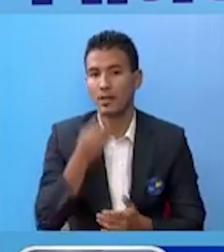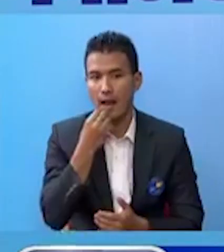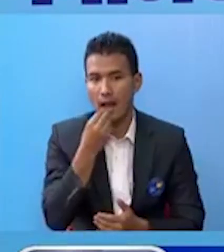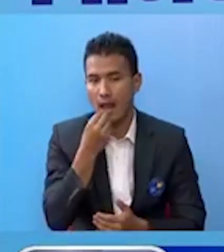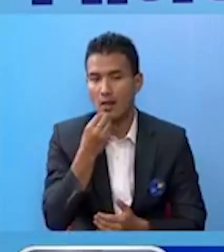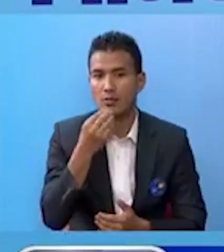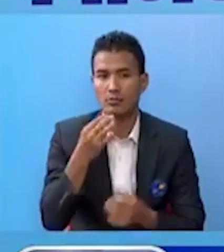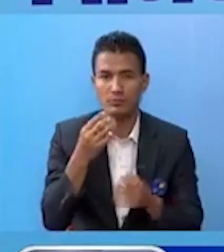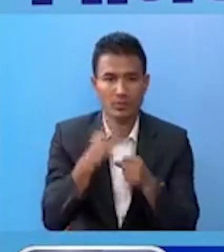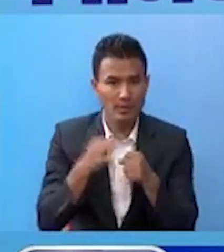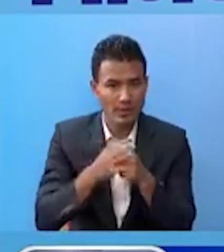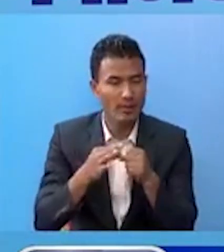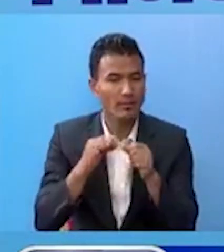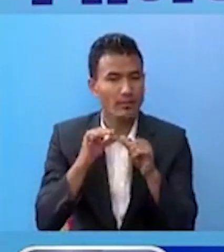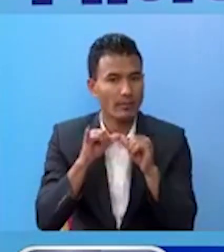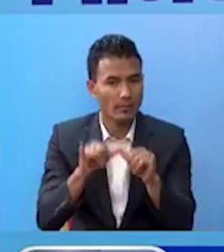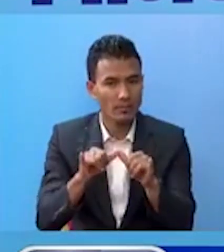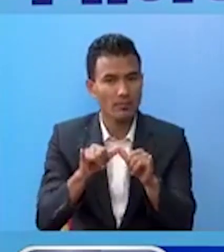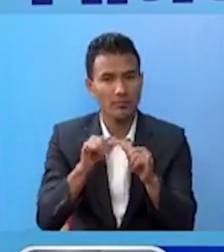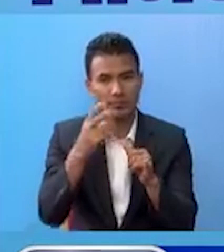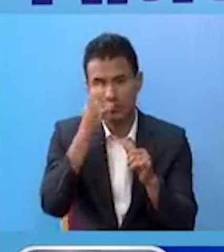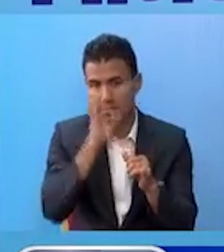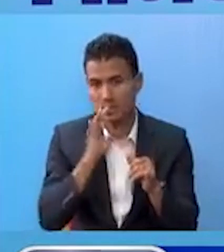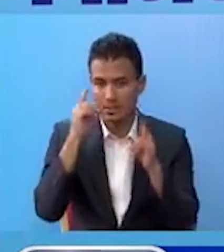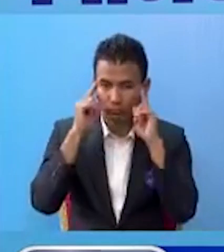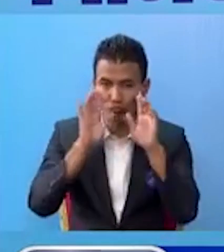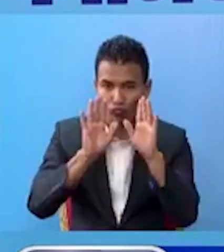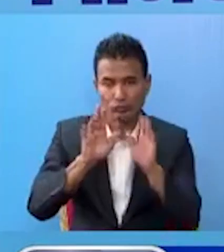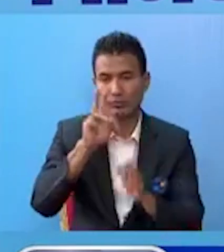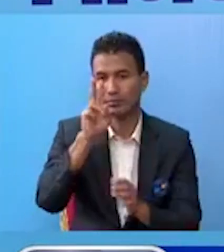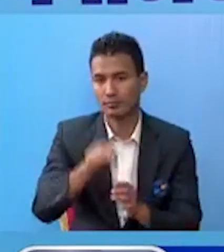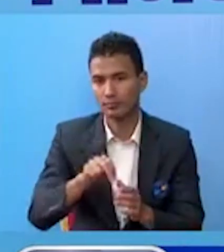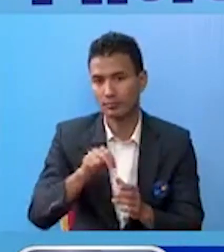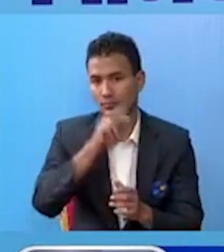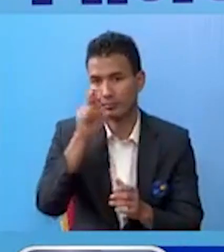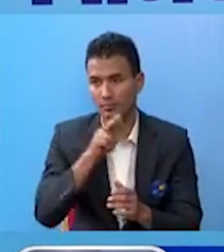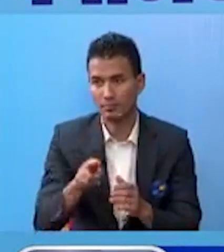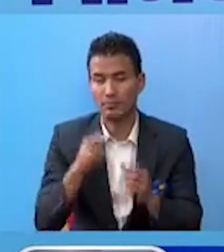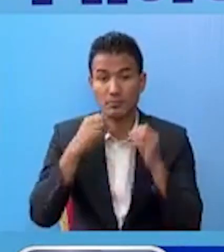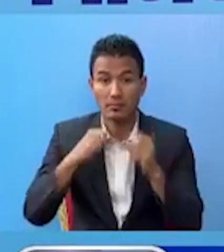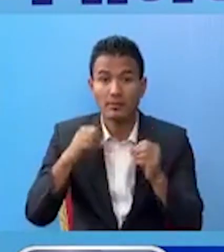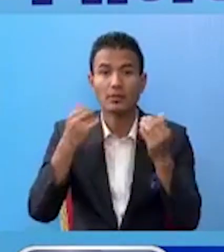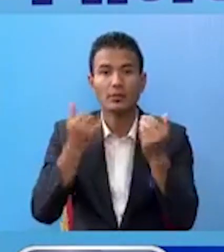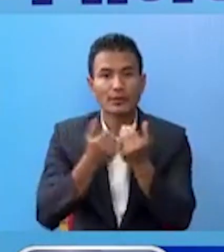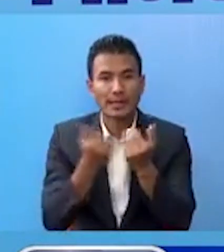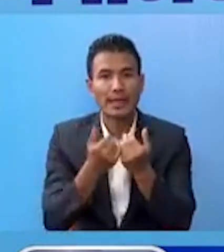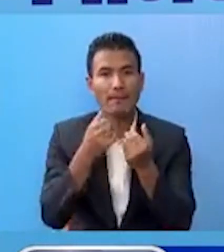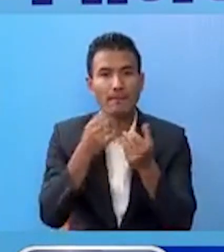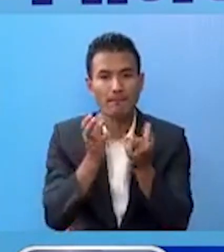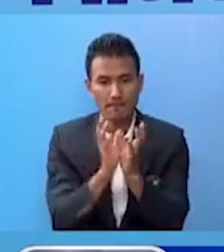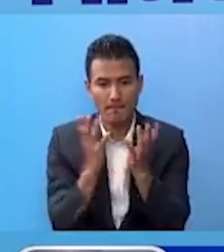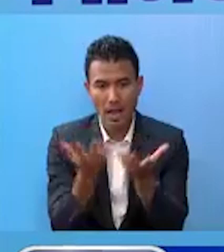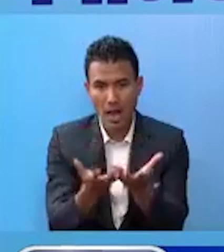खानपानको व्यवस्थापनमा विशेष सावधानी अपनाउने र प्रयोग गरिएका